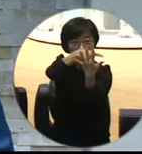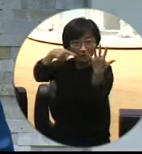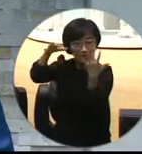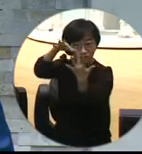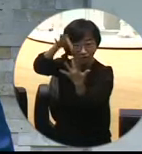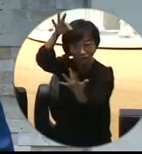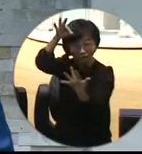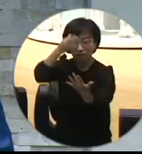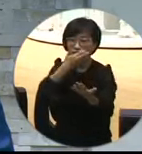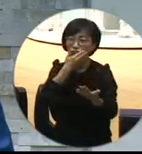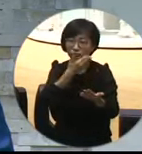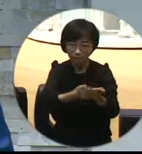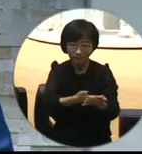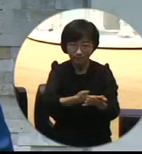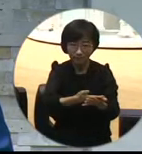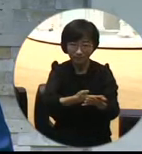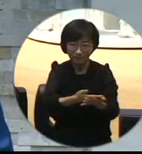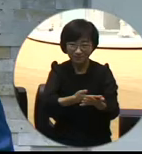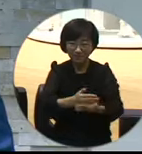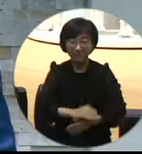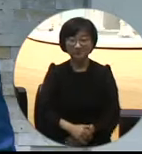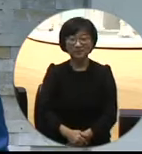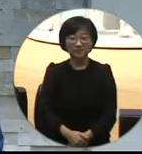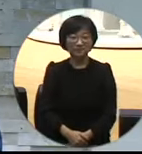어제 이제